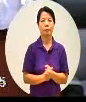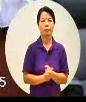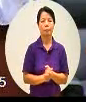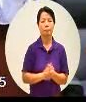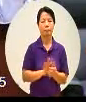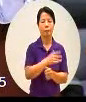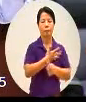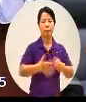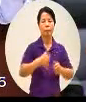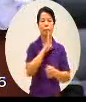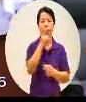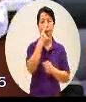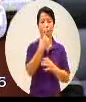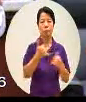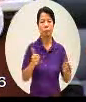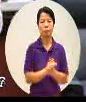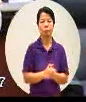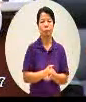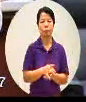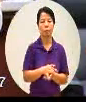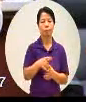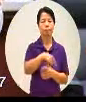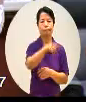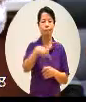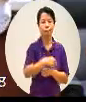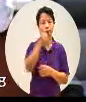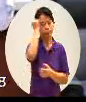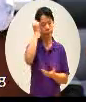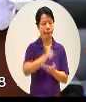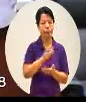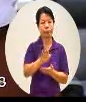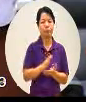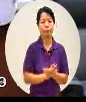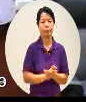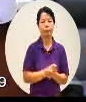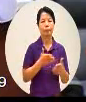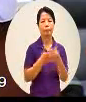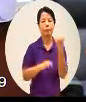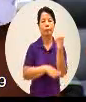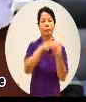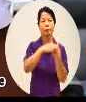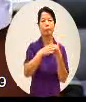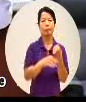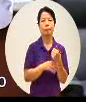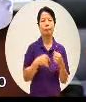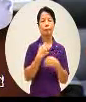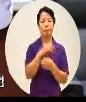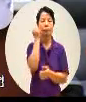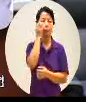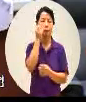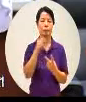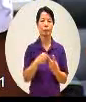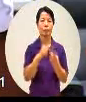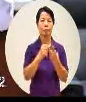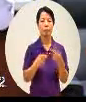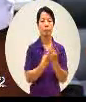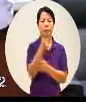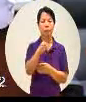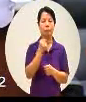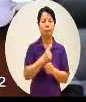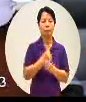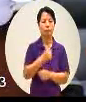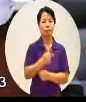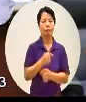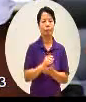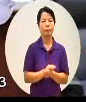爱河是我们共同的记忆呢。哦，防洪、观光。只要你好好做，我相